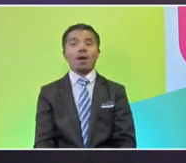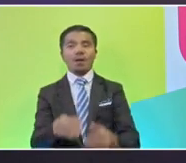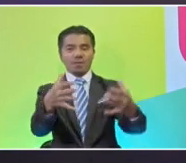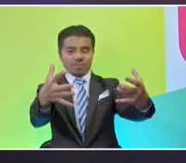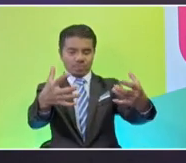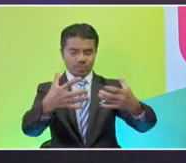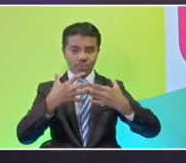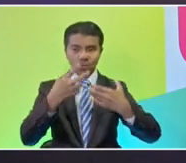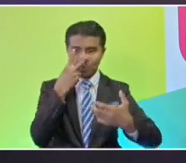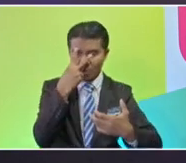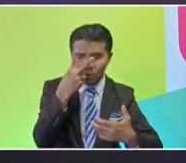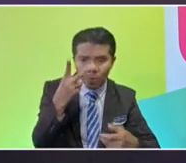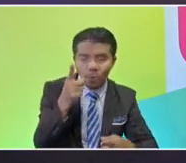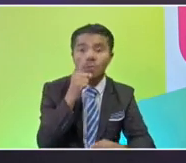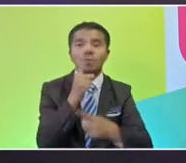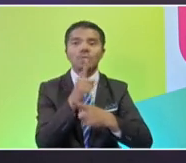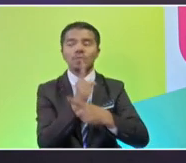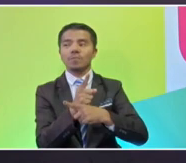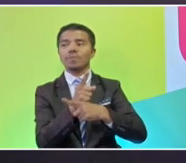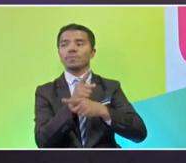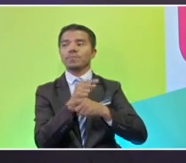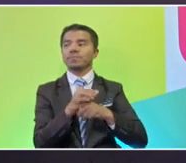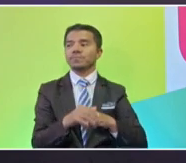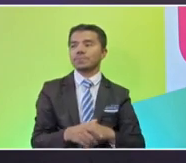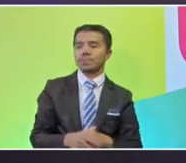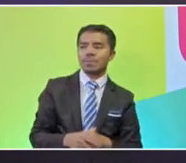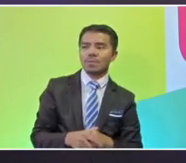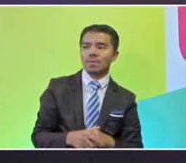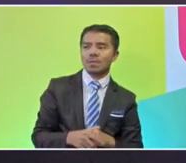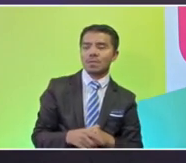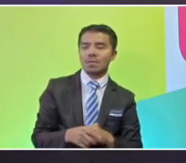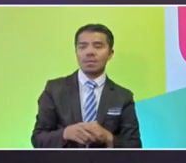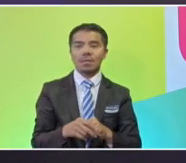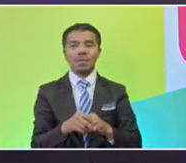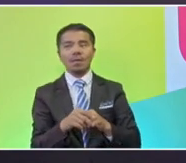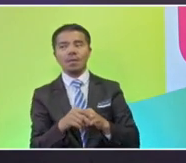nampak di sini baca buku nih Kalau dipukul